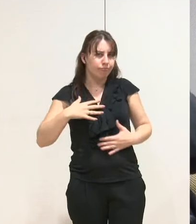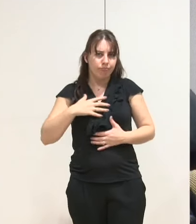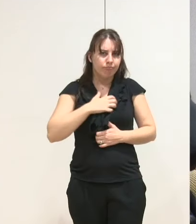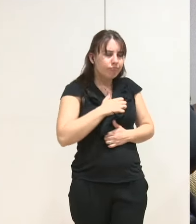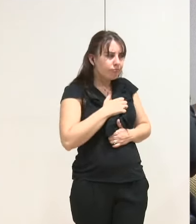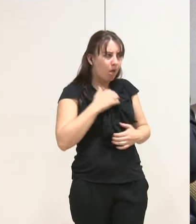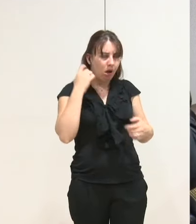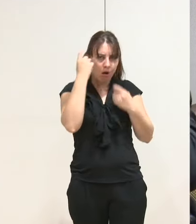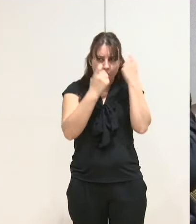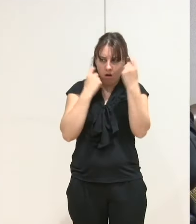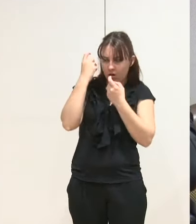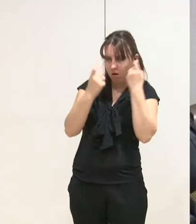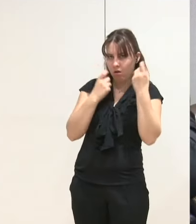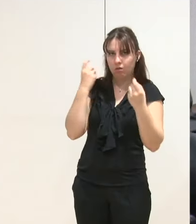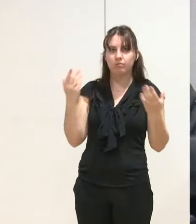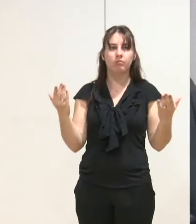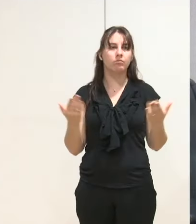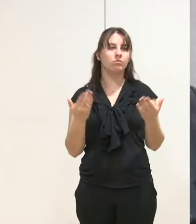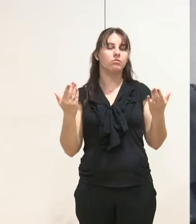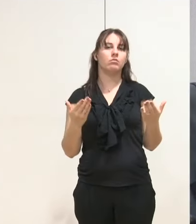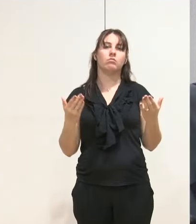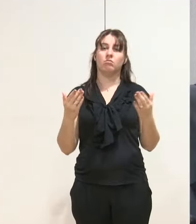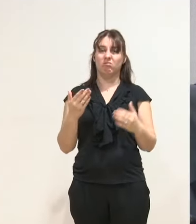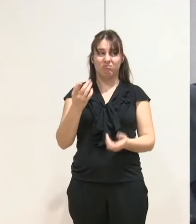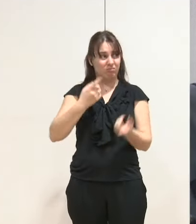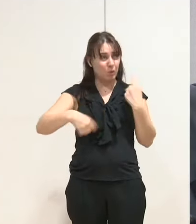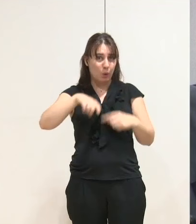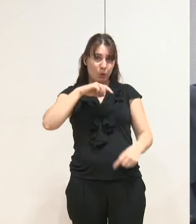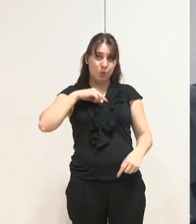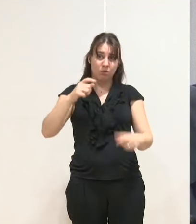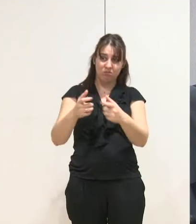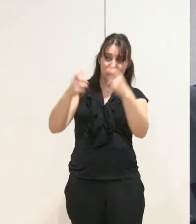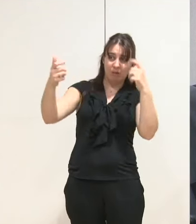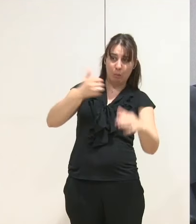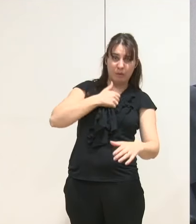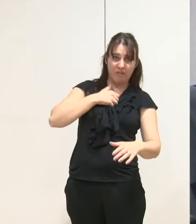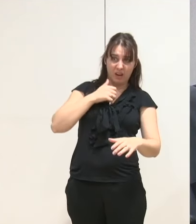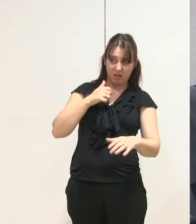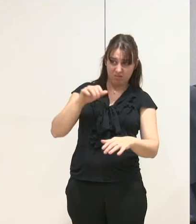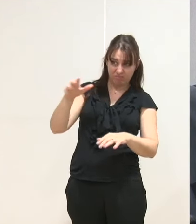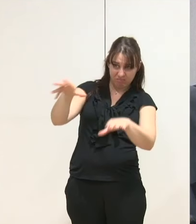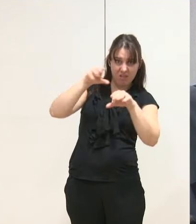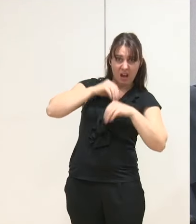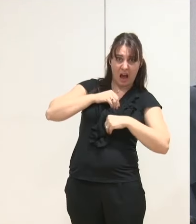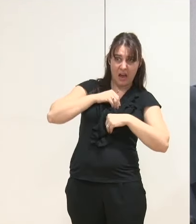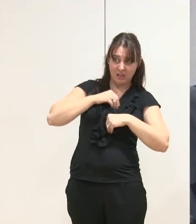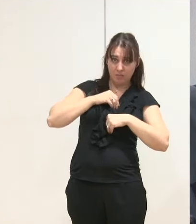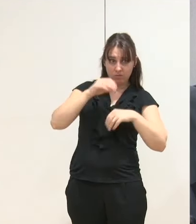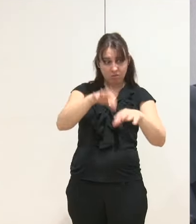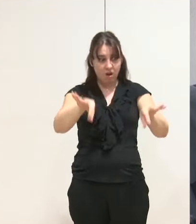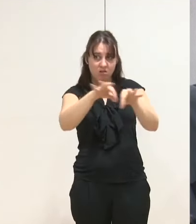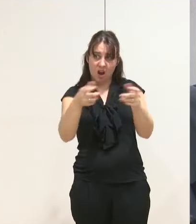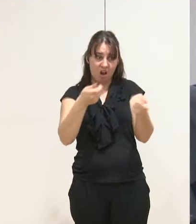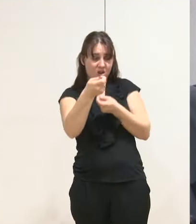dossier c'est allons-nous trouver un gestionnaire privé pour reprendre cet